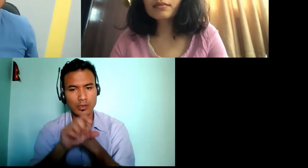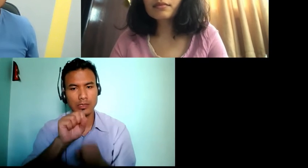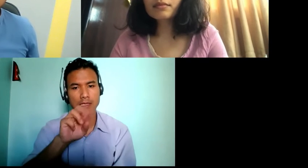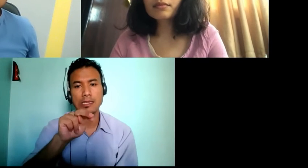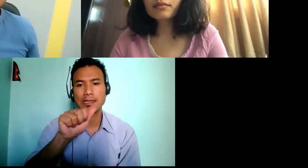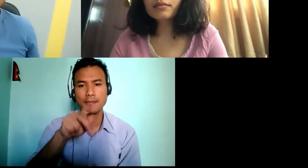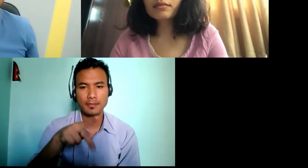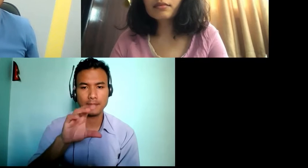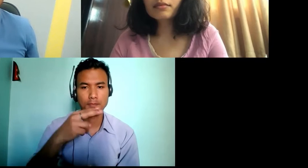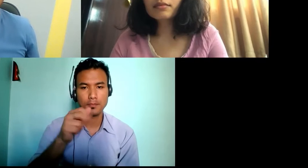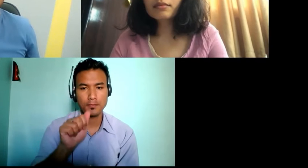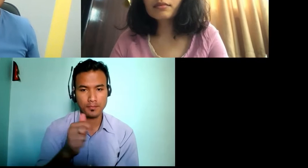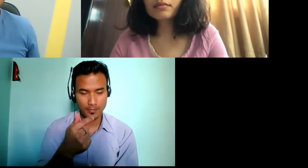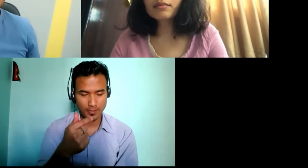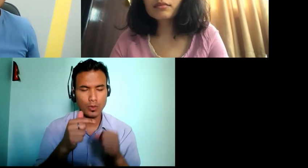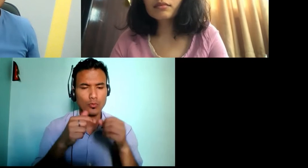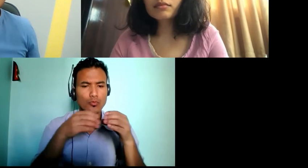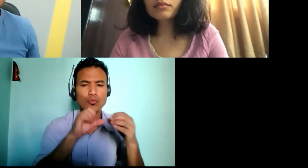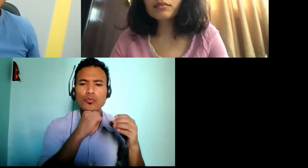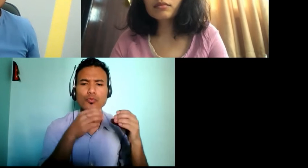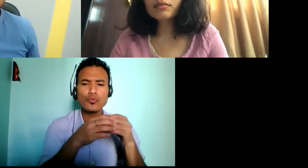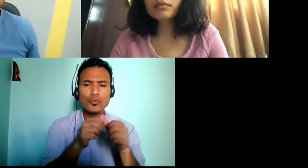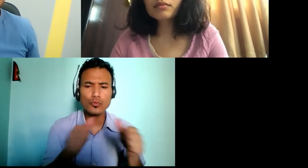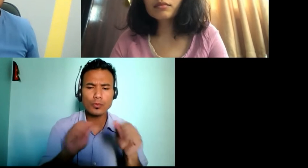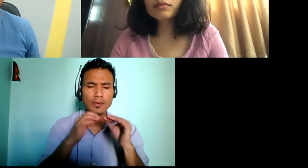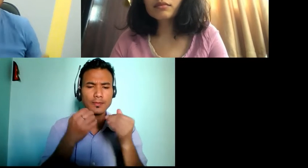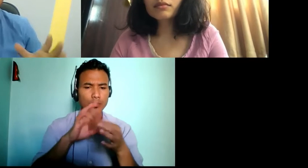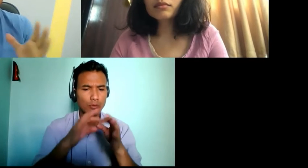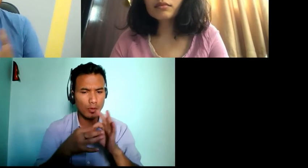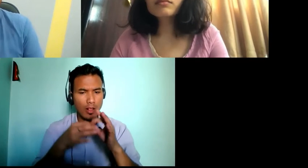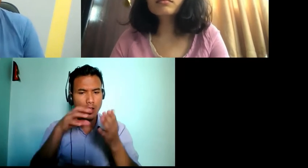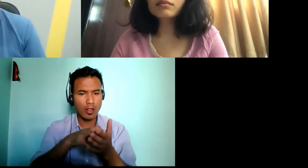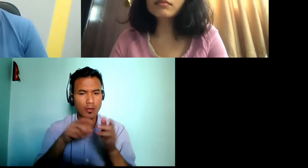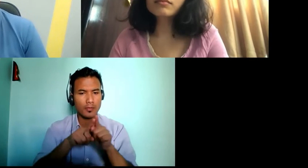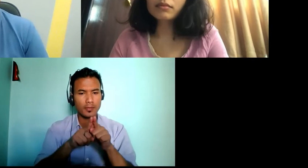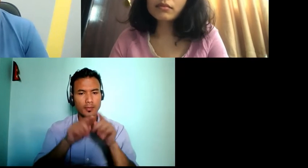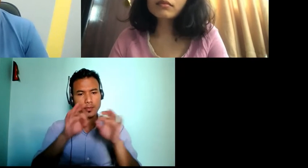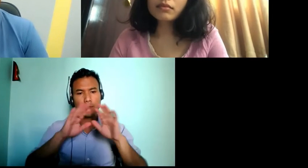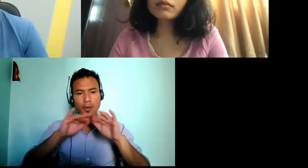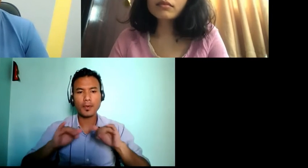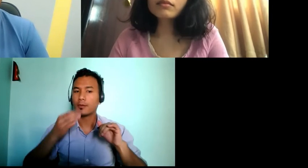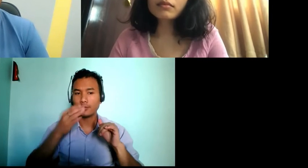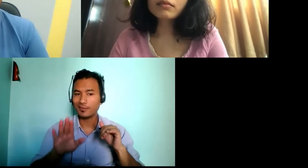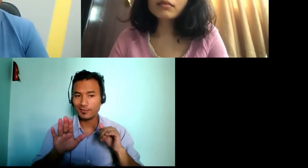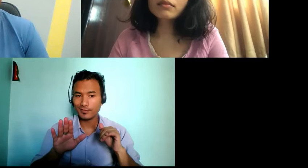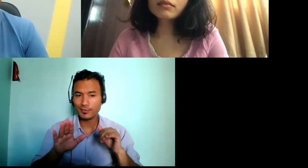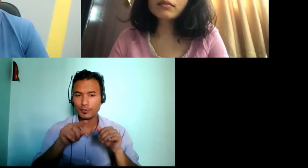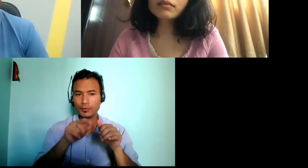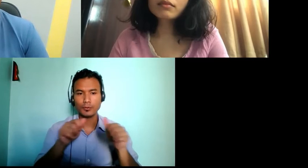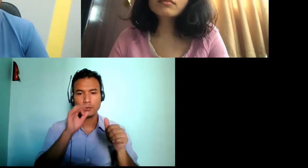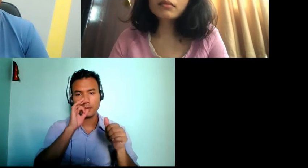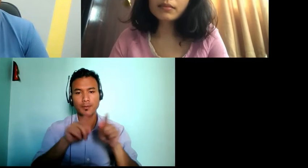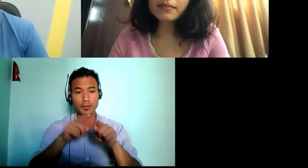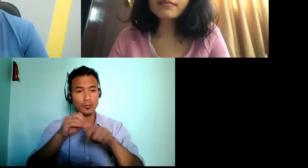हेर्दाखेरि त उमेर समूह अनुसार सोसियल मिडियाको प्लेटफर्म, सामाजिक सञ्जालको प्लेटफर्म पनि विभिन्न फरक फरक गर्नेरहेछ भनेपछि यसले अवश्य पनि प्रभाव